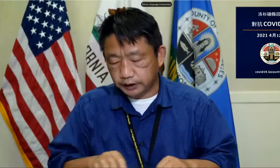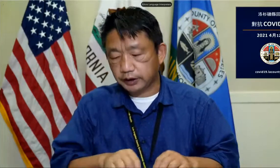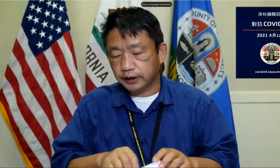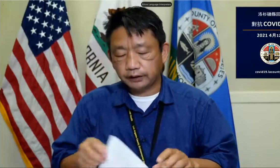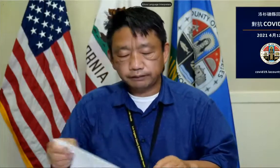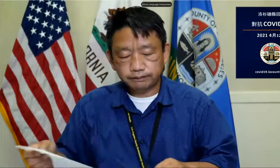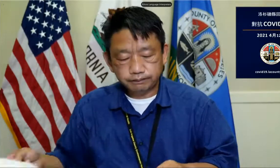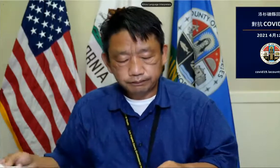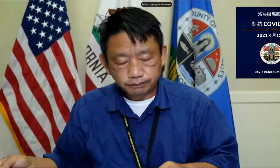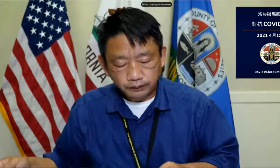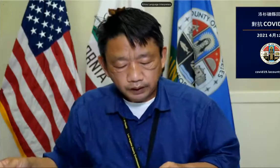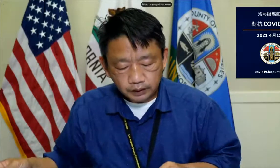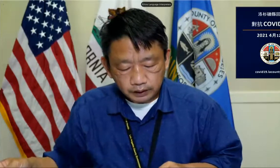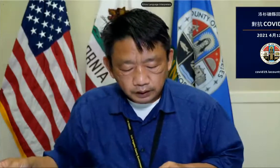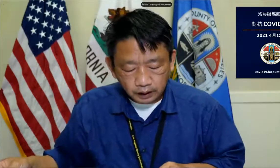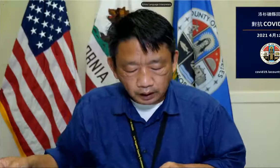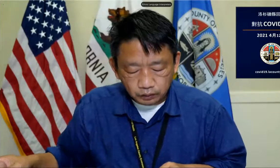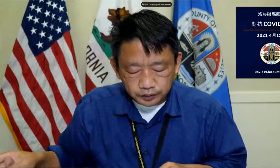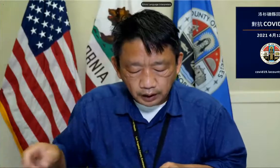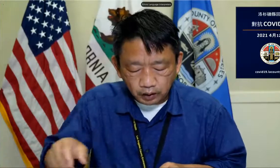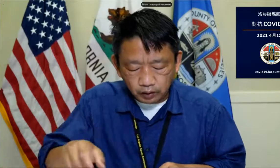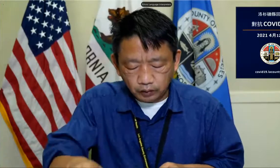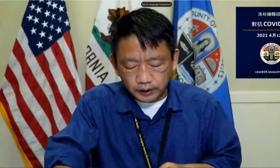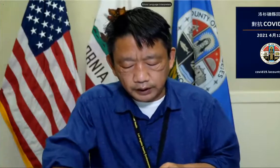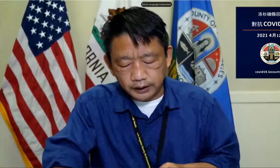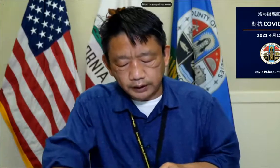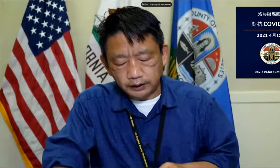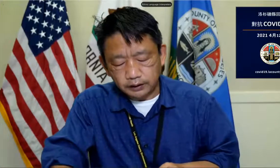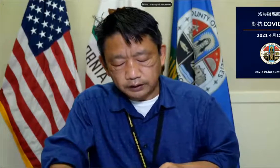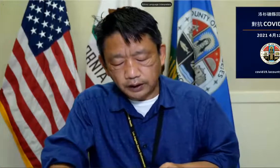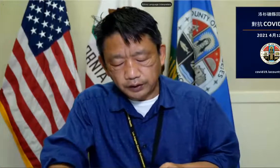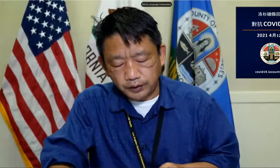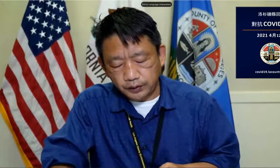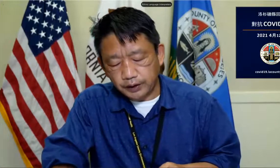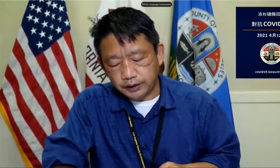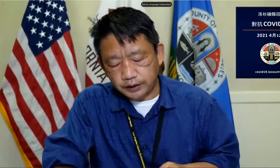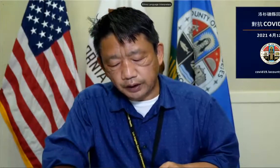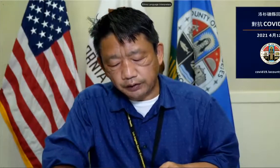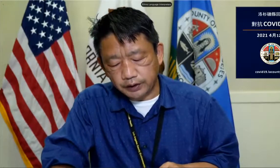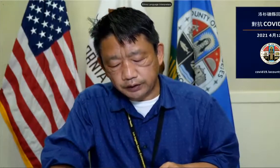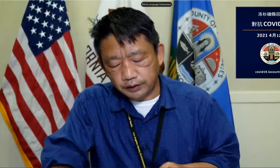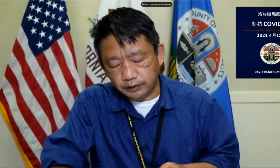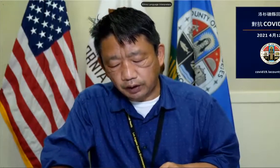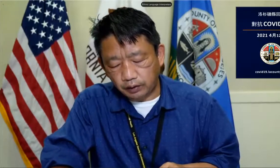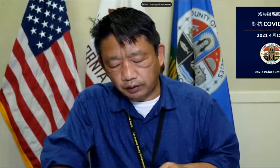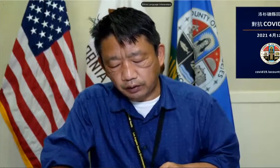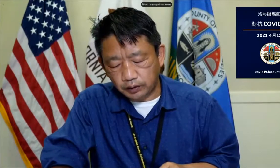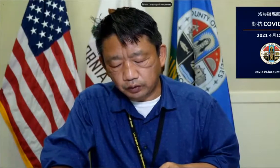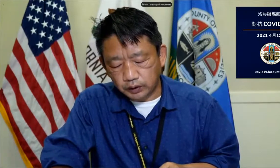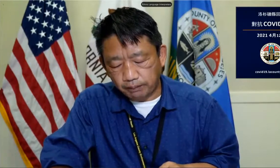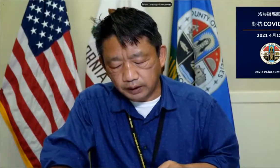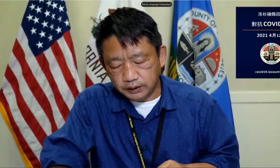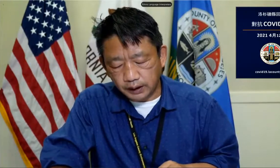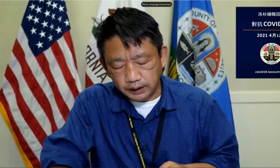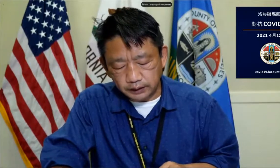到了11例。而无家可归的地点，在去年12月6号